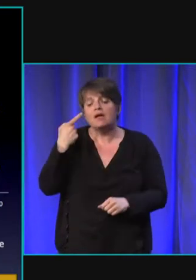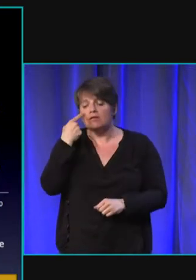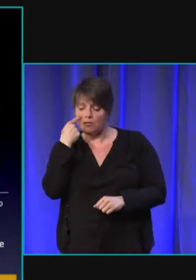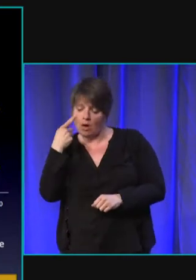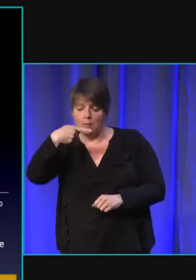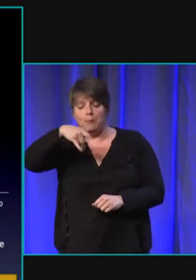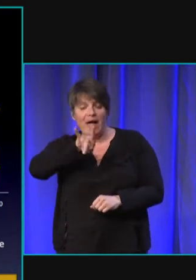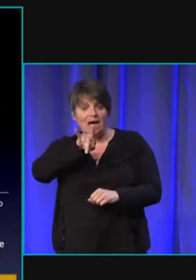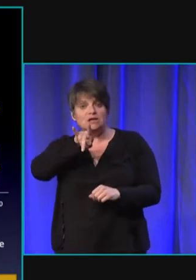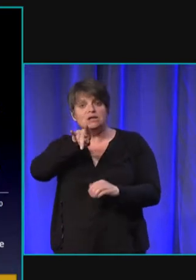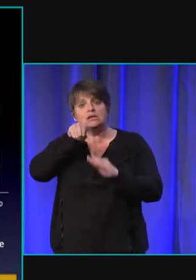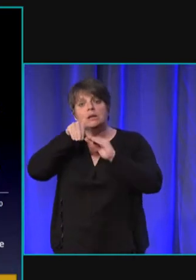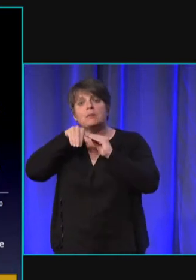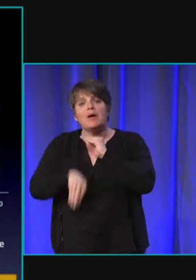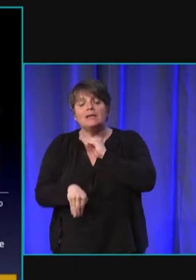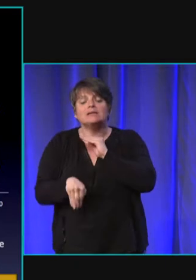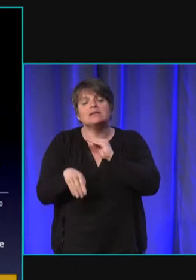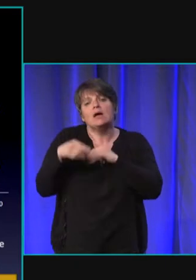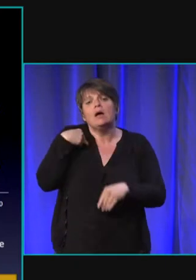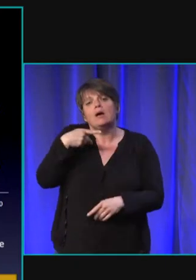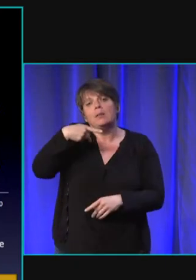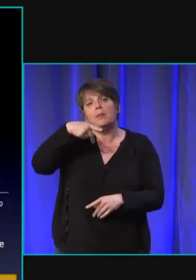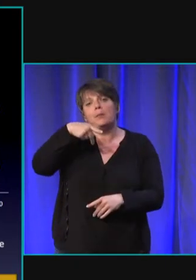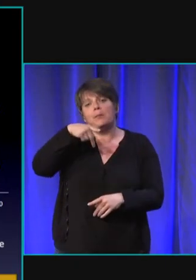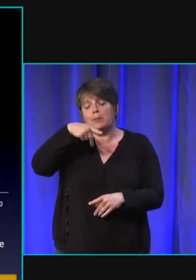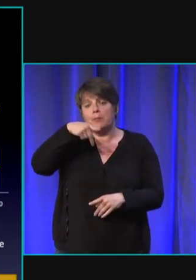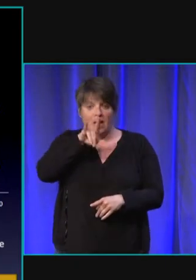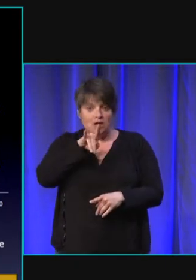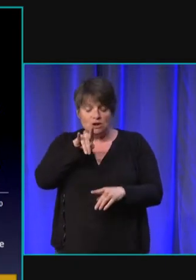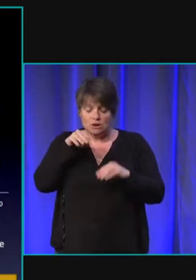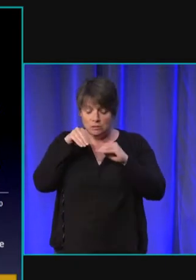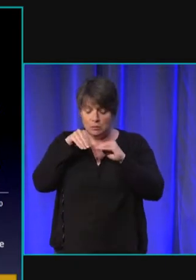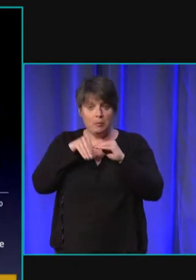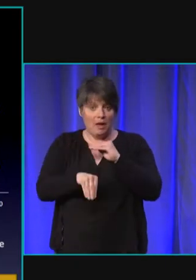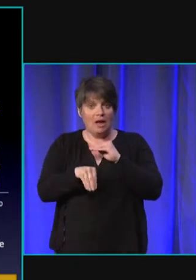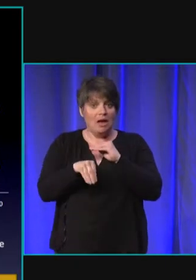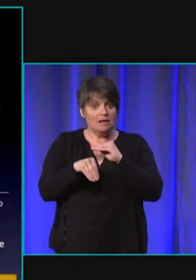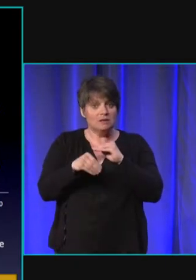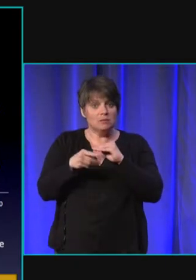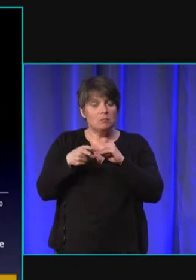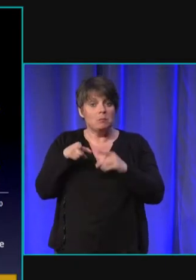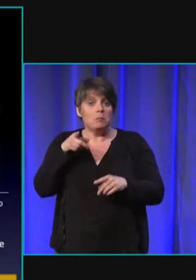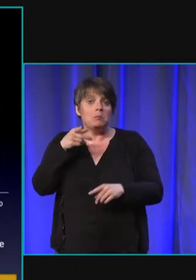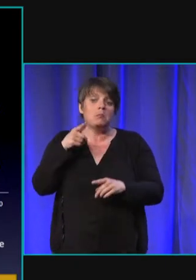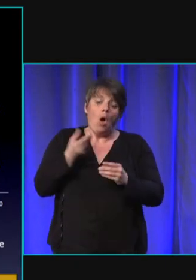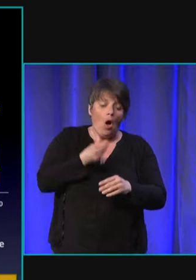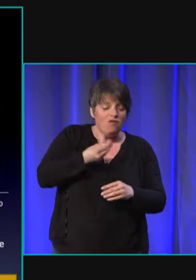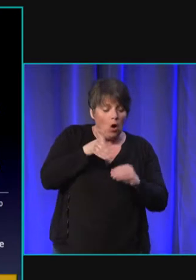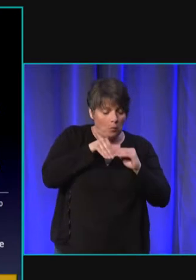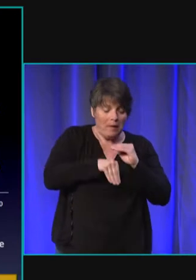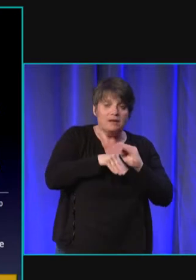cette accumulation d'ions H+, de protons, vous voyez que le pH, en fait, diminue beaucoup plus faiblement chez les